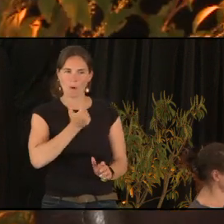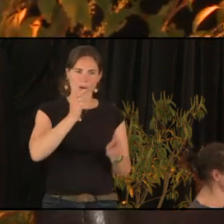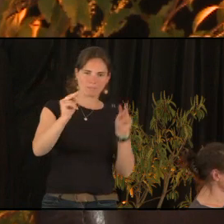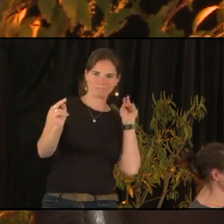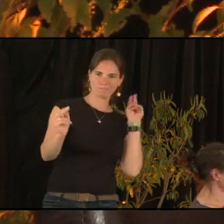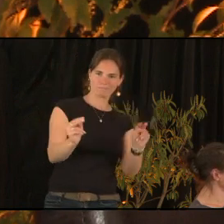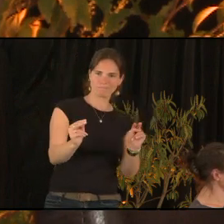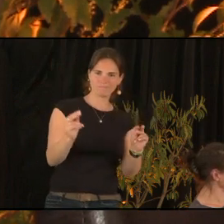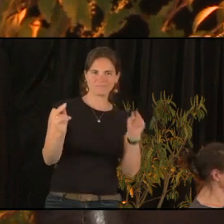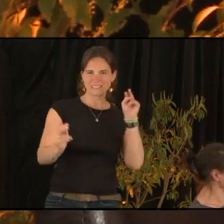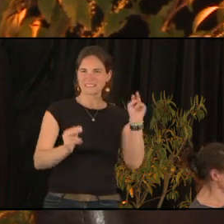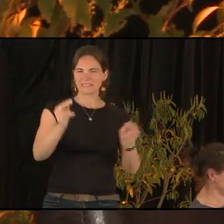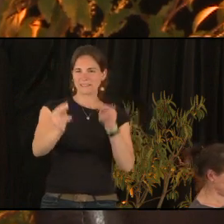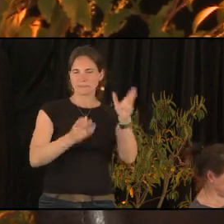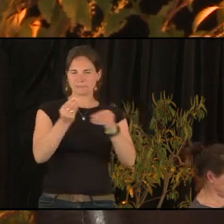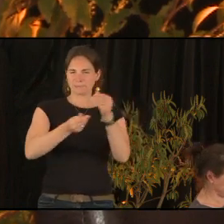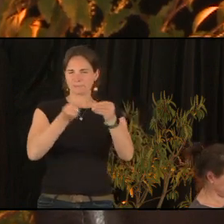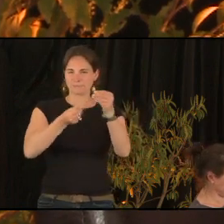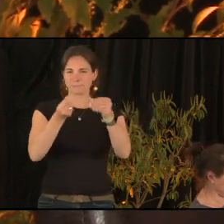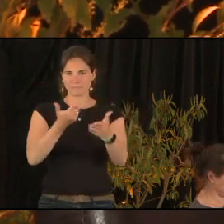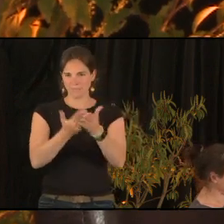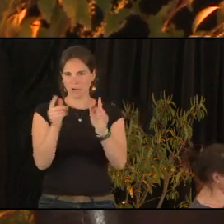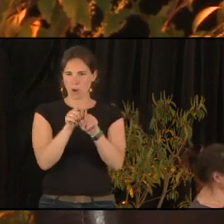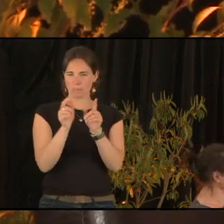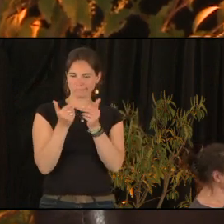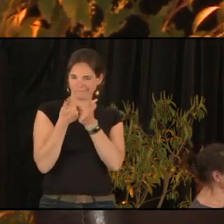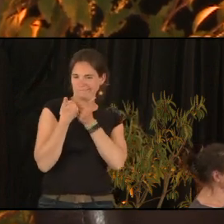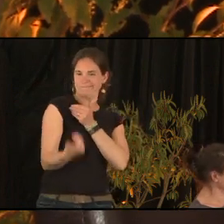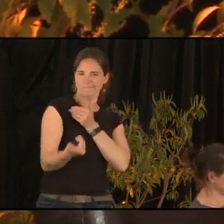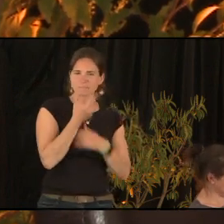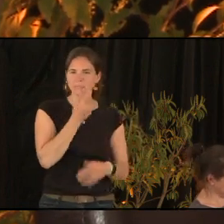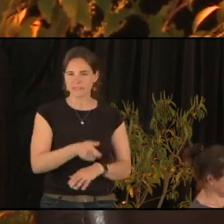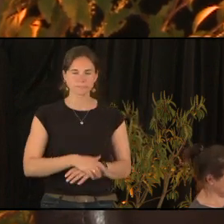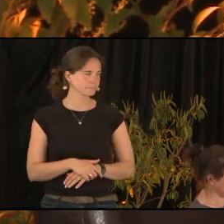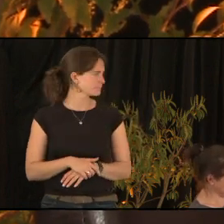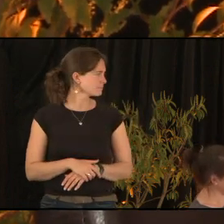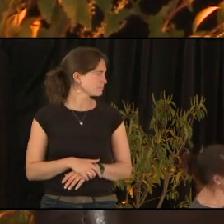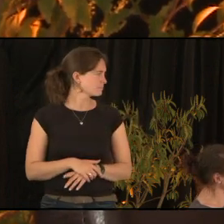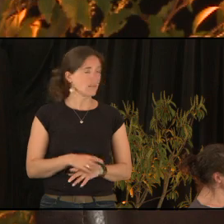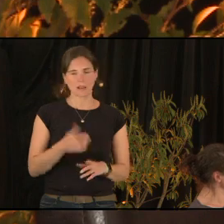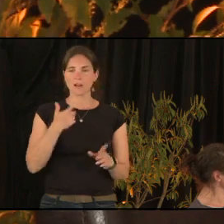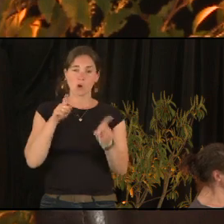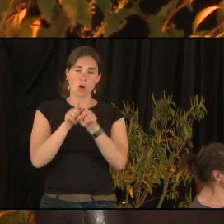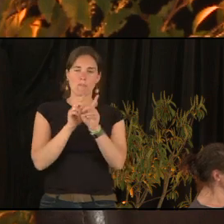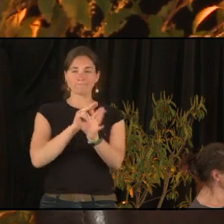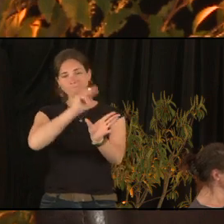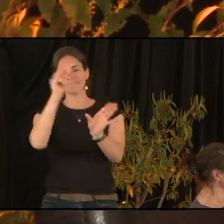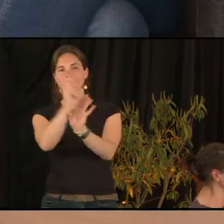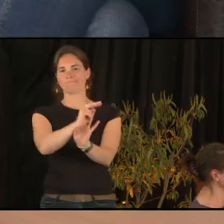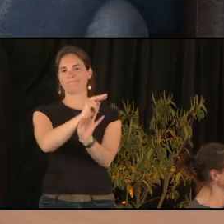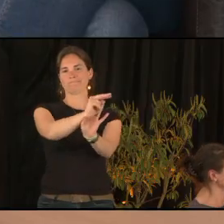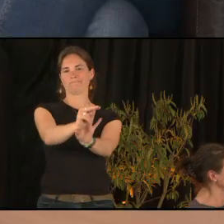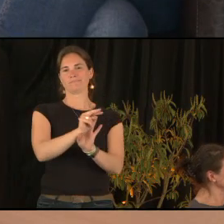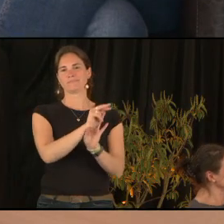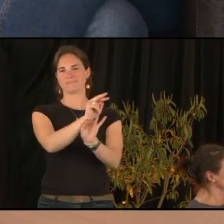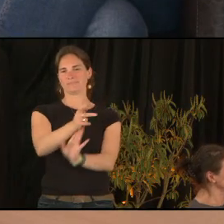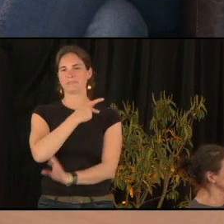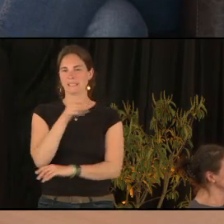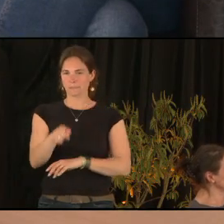que... Non, toujours Virginie, gardez le micro. Caroline l'a dit, elle a choisi de faire parler Piotr. Vous, il y